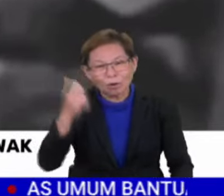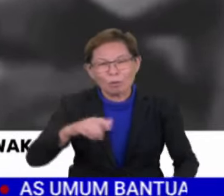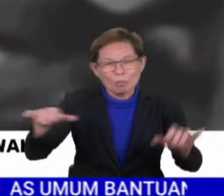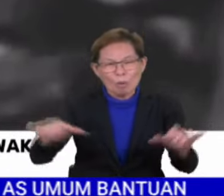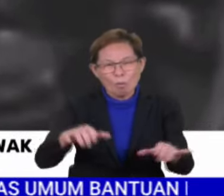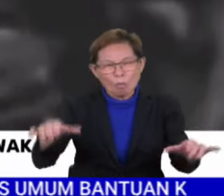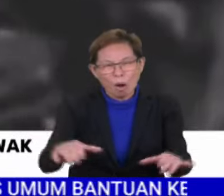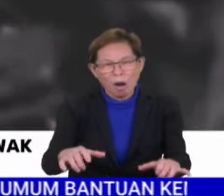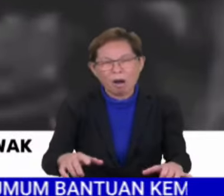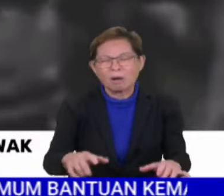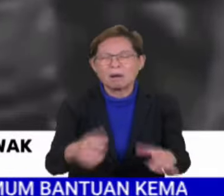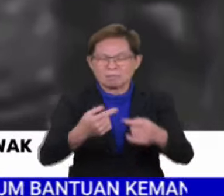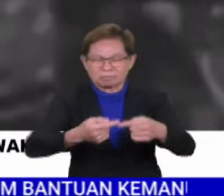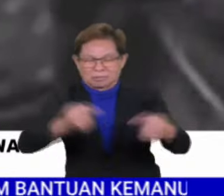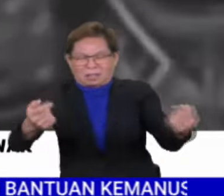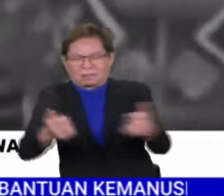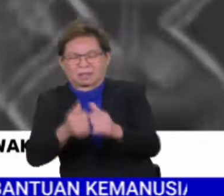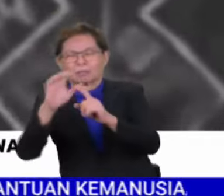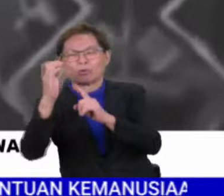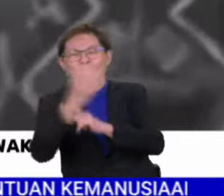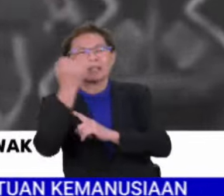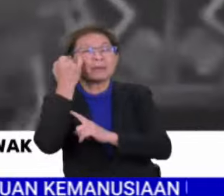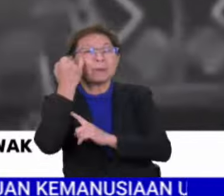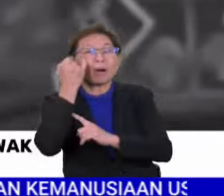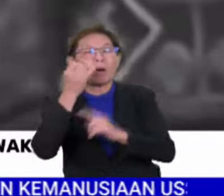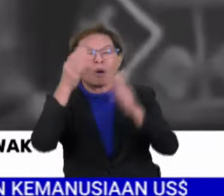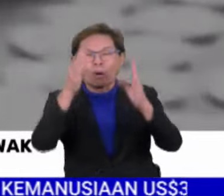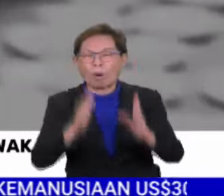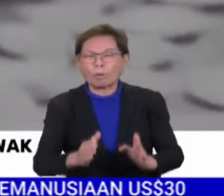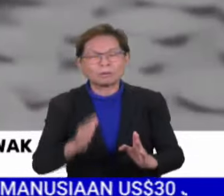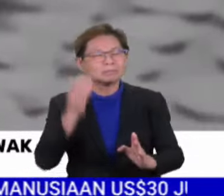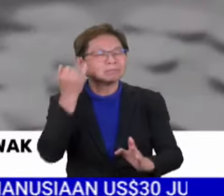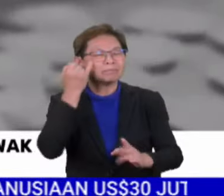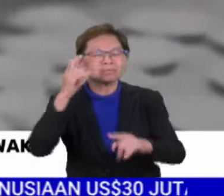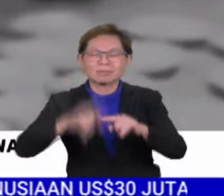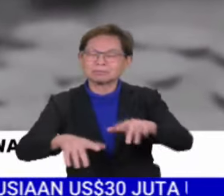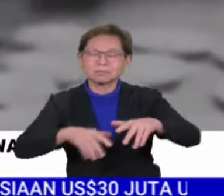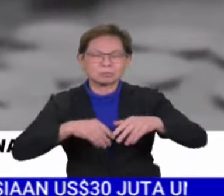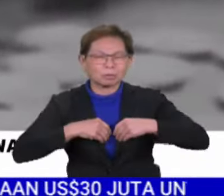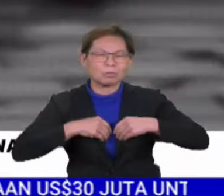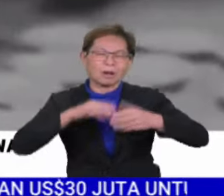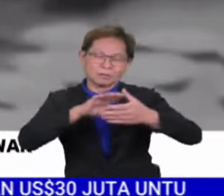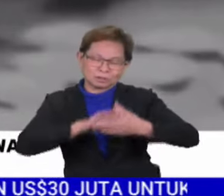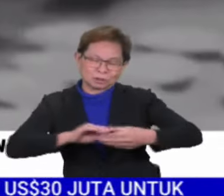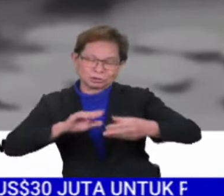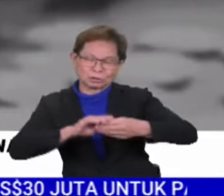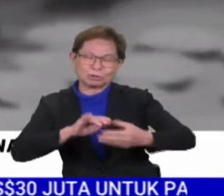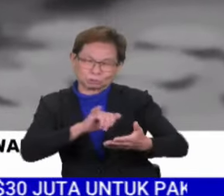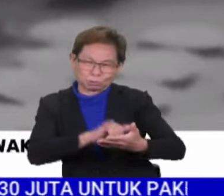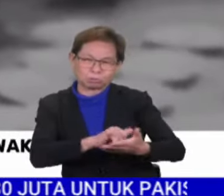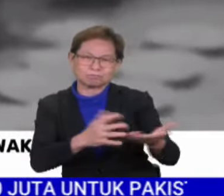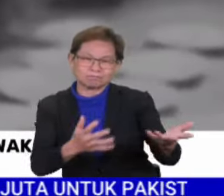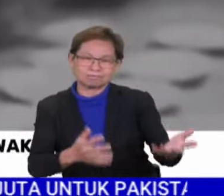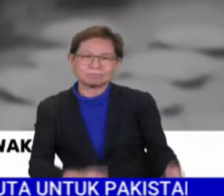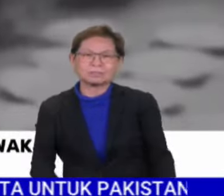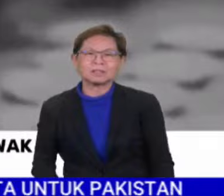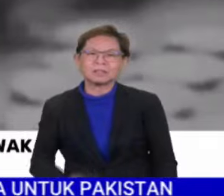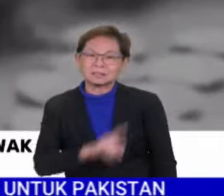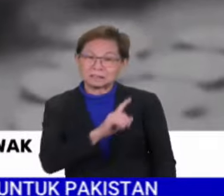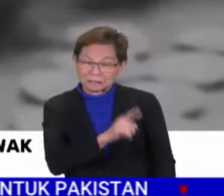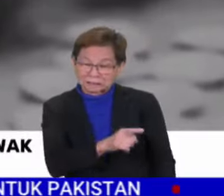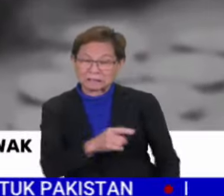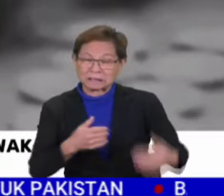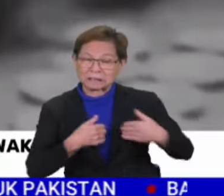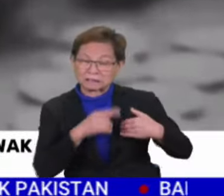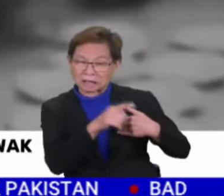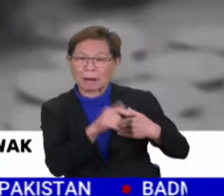melakukan sesuatu yang bercanggah dengan budaya Iban. Orang Iban tak dapat terima itu. Diceritakan demikian, ya, bahwa dia